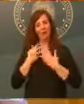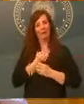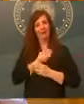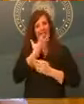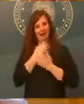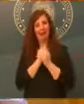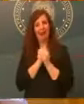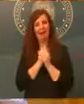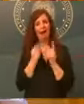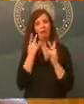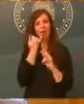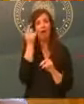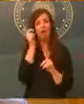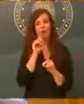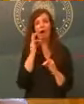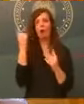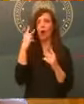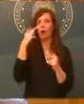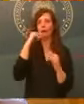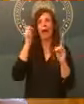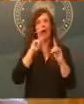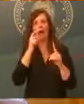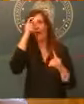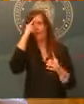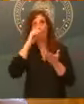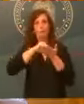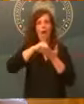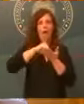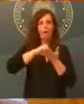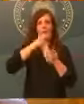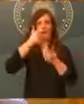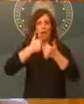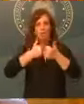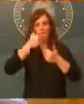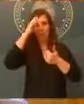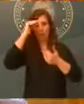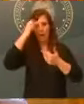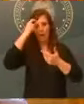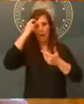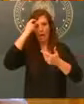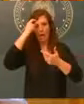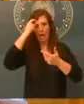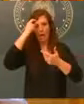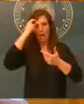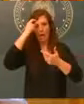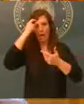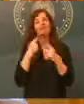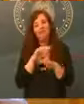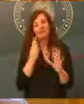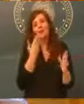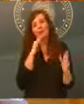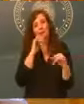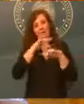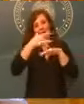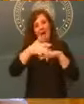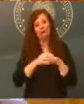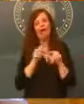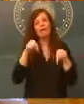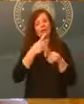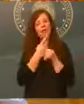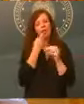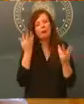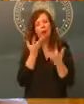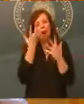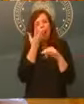Stato in presenza non si potevano fare. Li abbiamo fatti. Adesso dobbiamo fare però un passo in più. Dobbiamo pensare a riportare tutti in